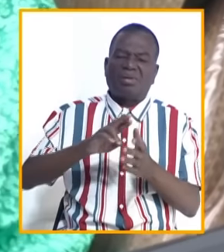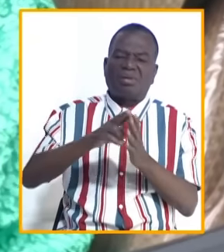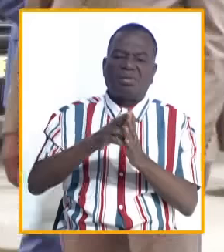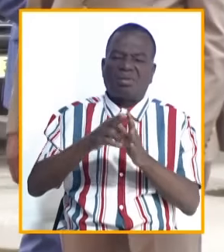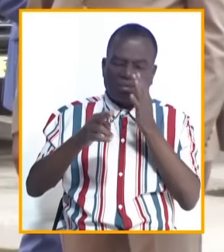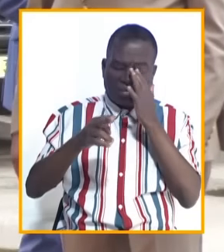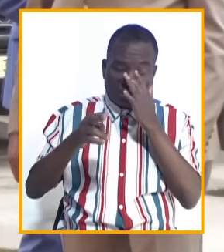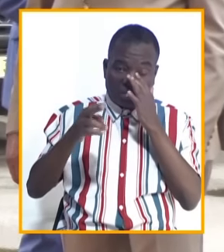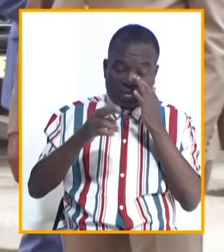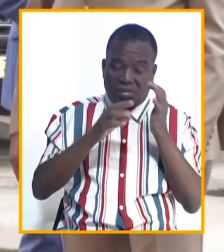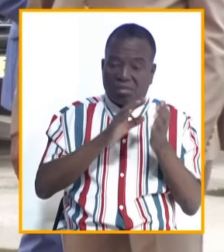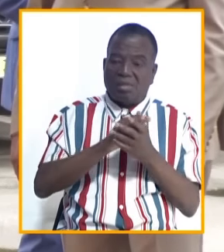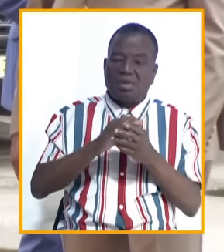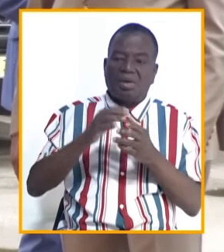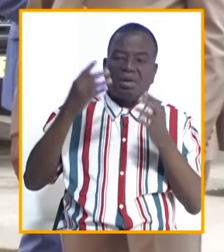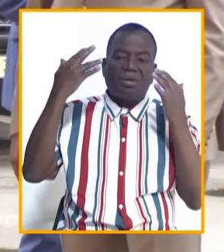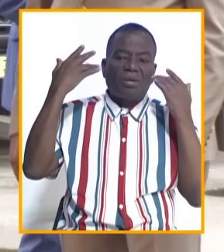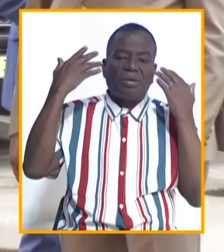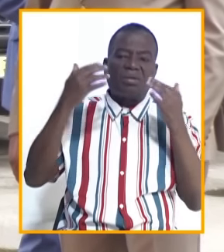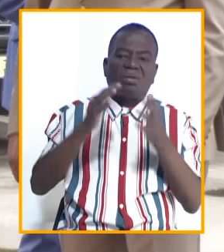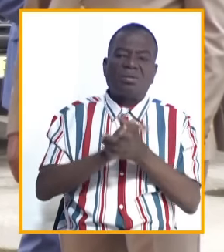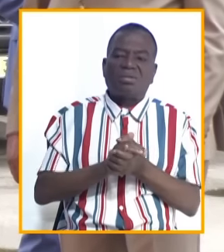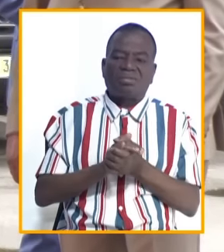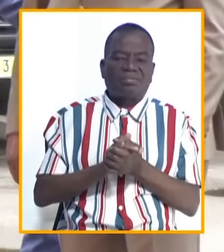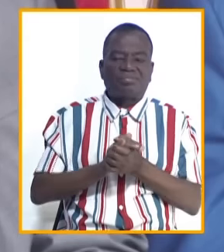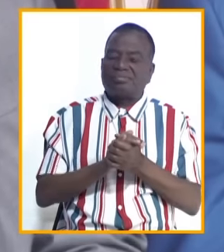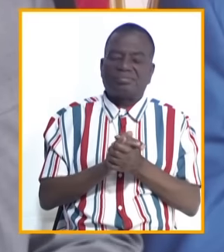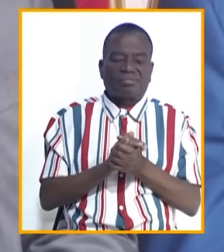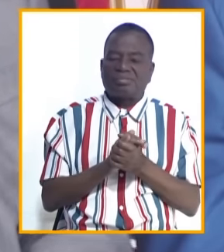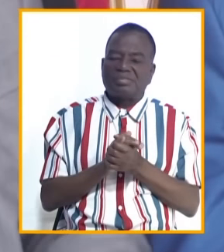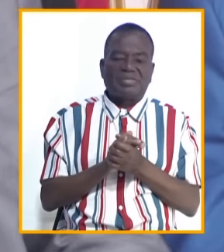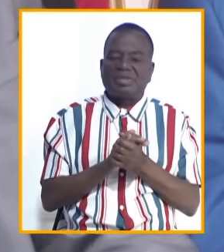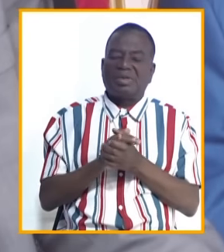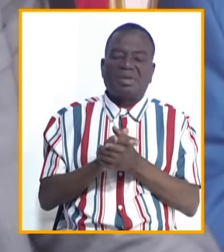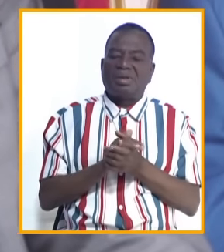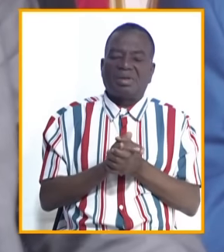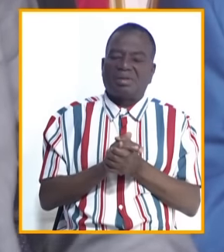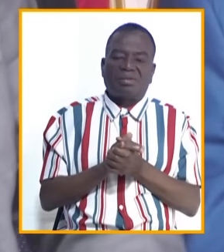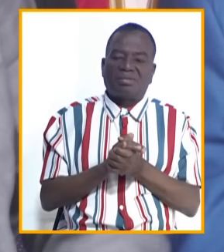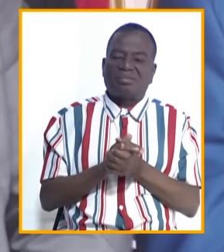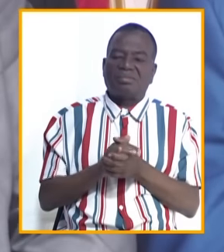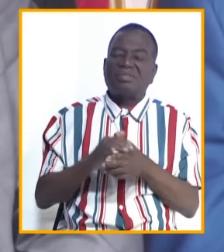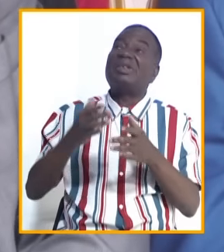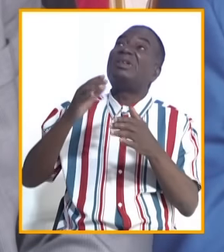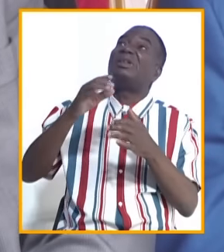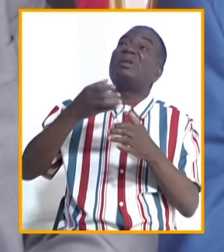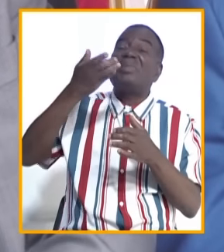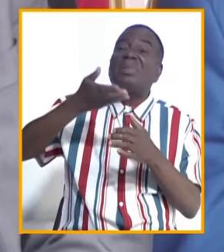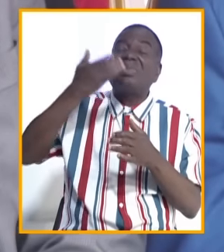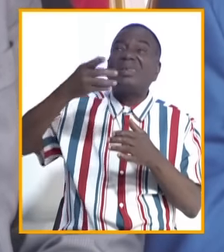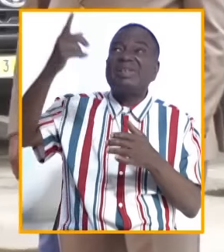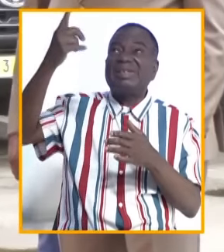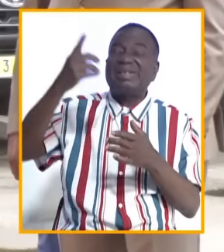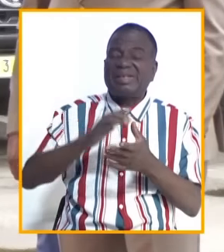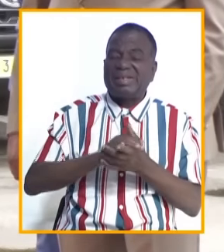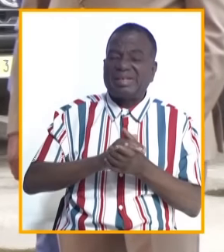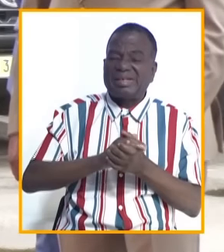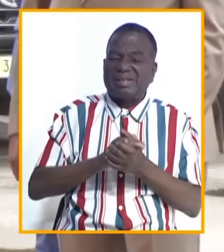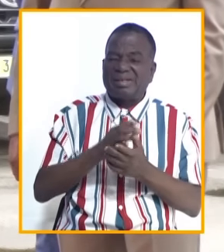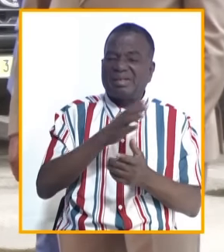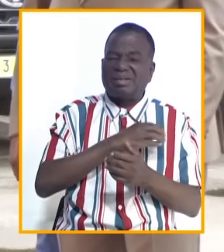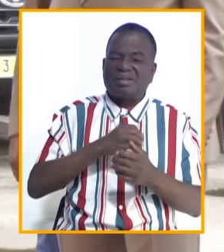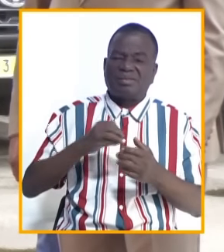exprimer ma gratitude à chacun d'entre vous pour votre professionnalisme, pour votre dévouement,